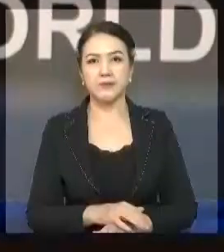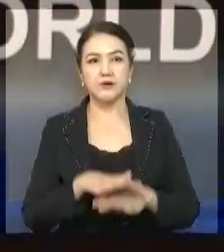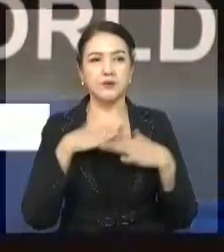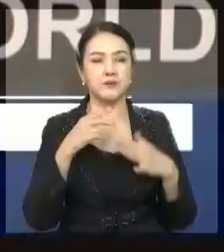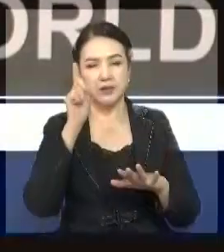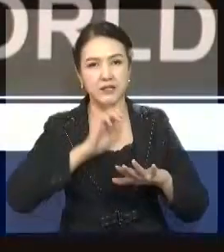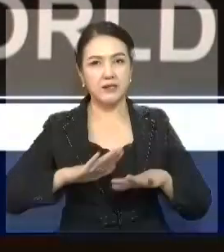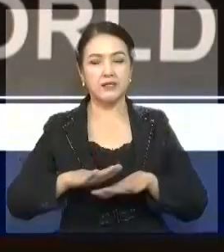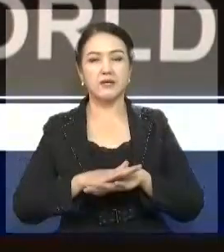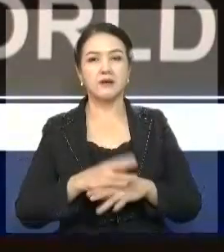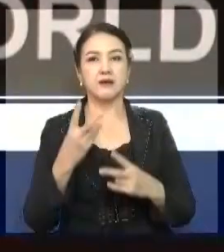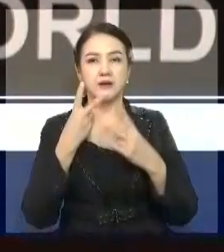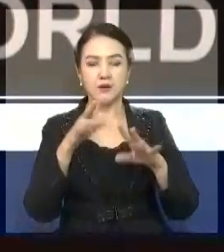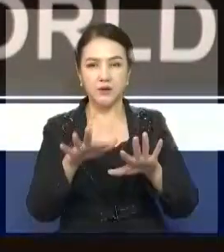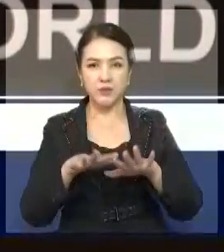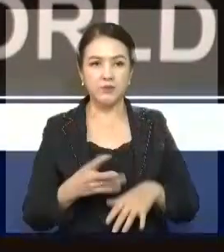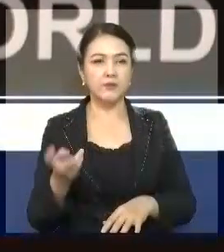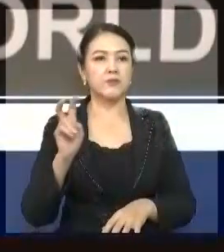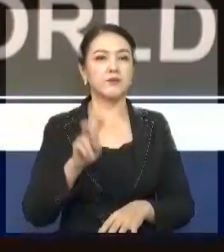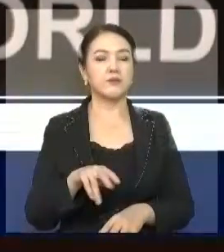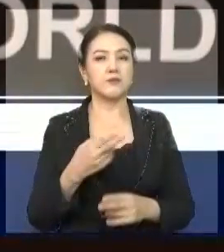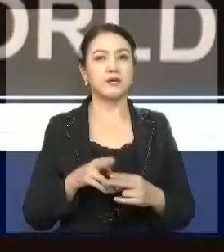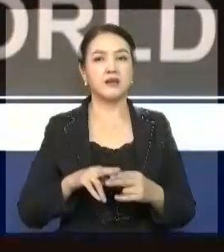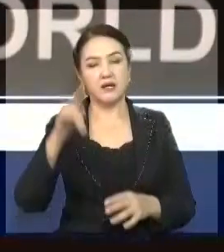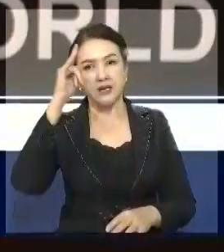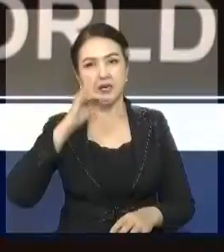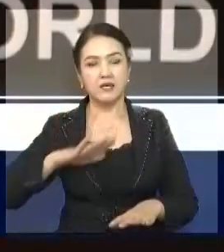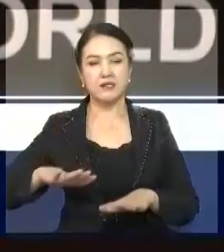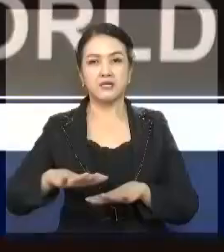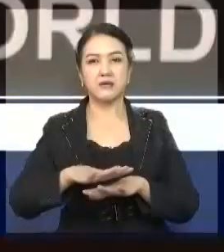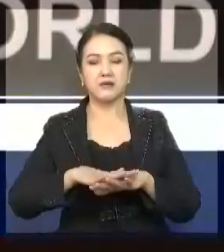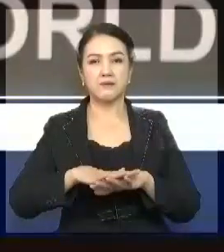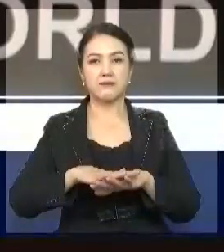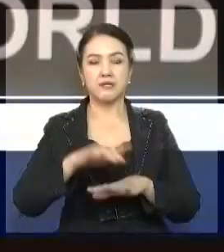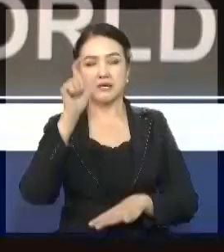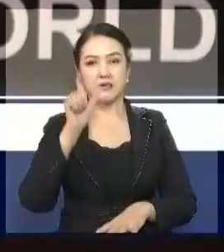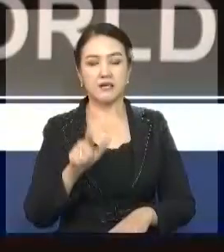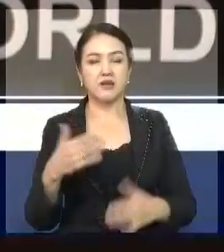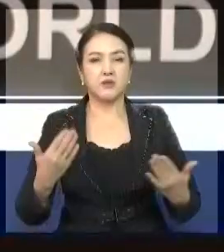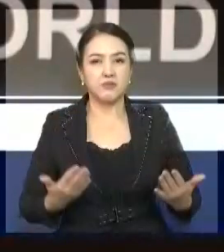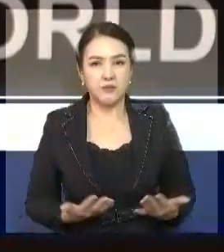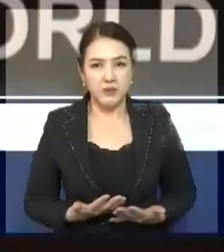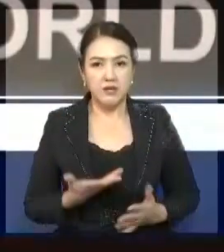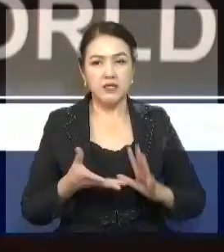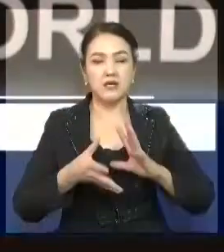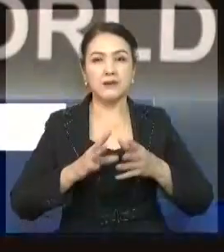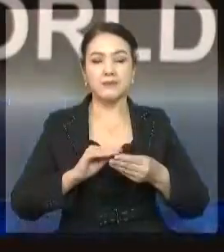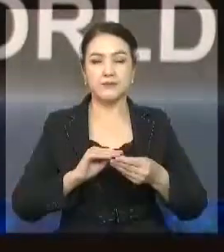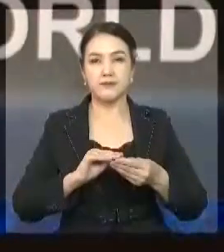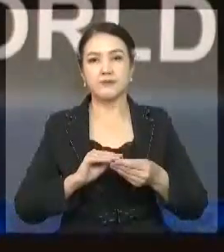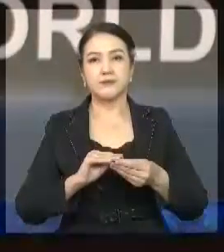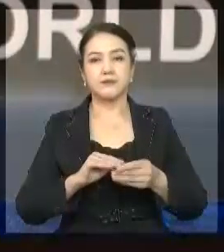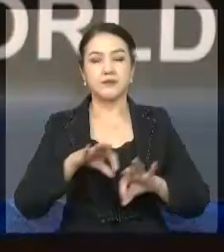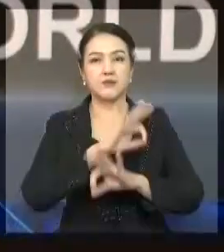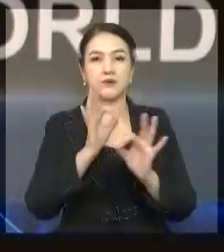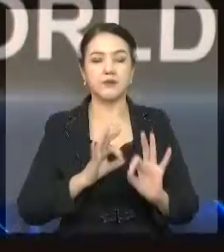елдерден көрермендер келетін болғандықтан сол қазақтың тыныс-тіршілігінен жалпы